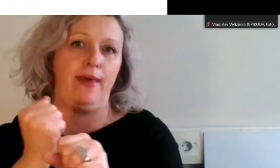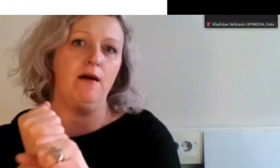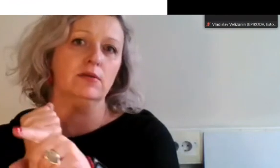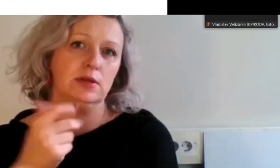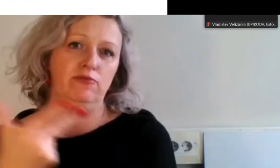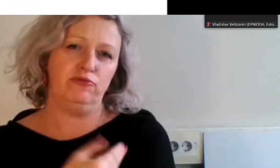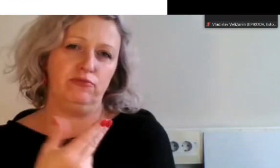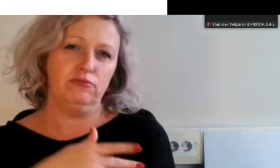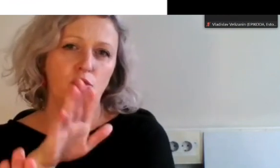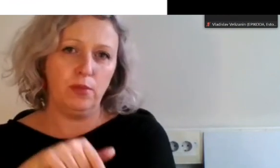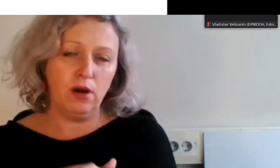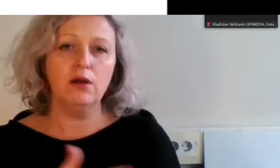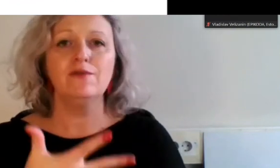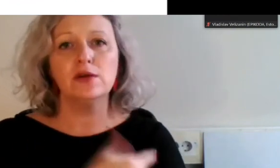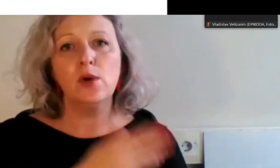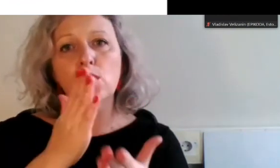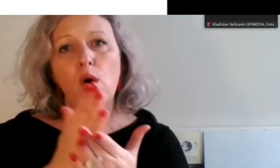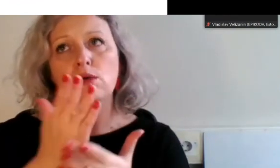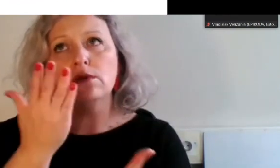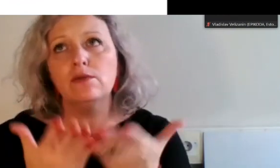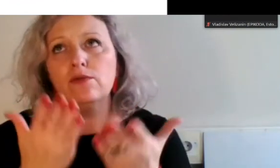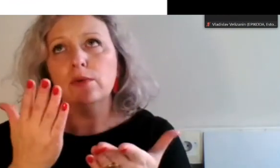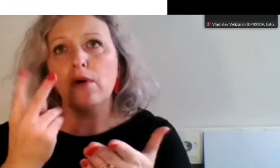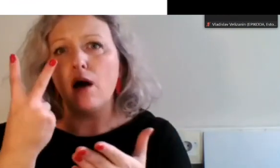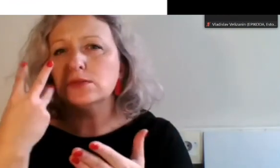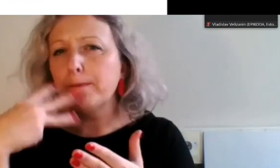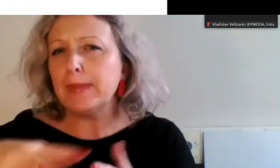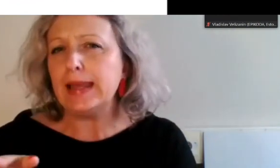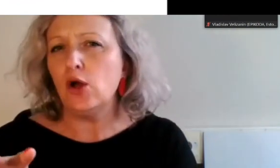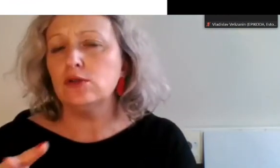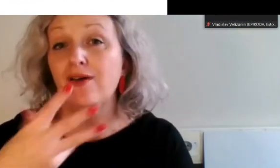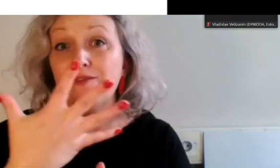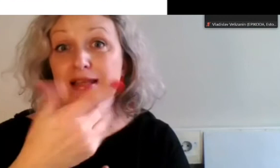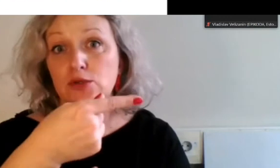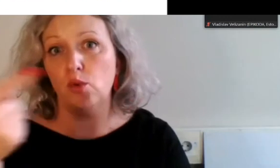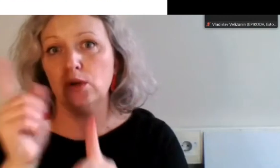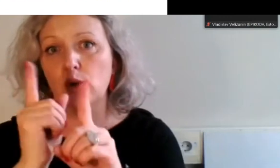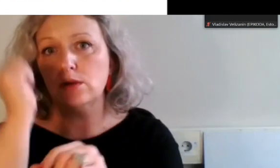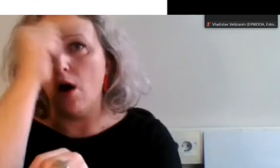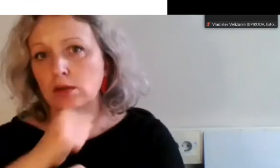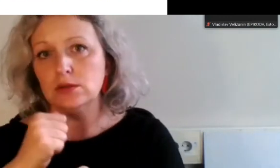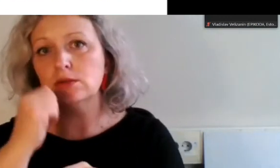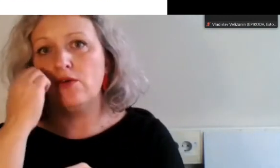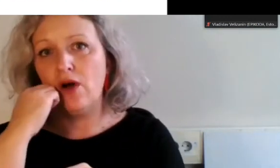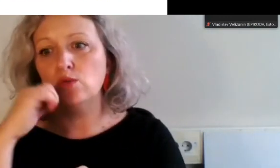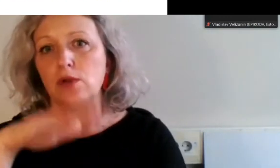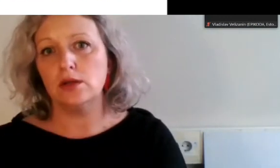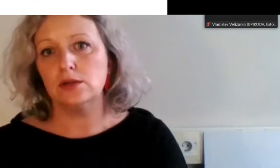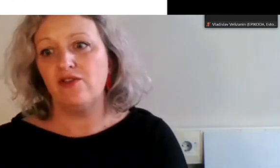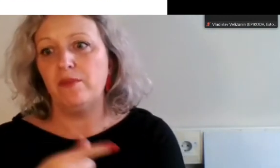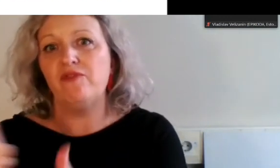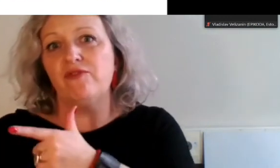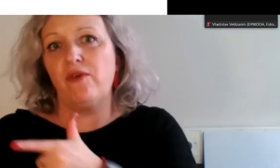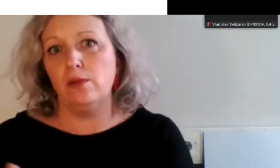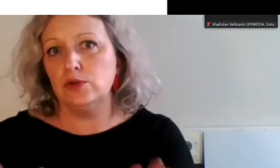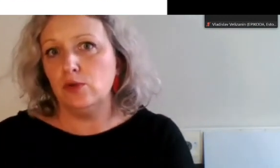seda kaitset uuesti aktiivsena hoida, on kolmandad doosid vajalikud. Kui kaua kolmanda doosi